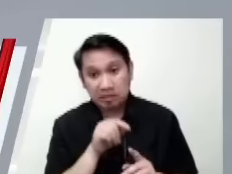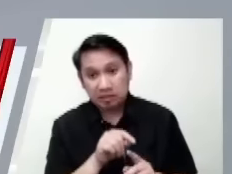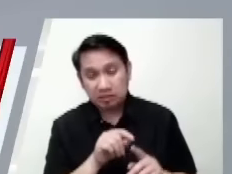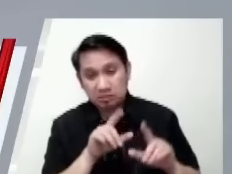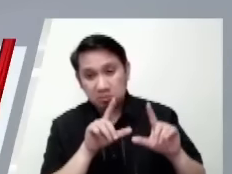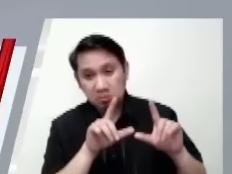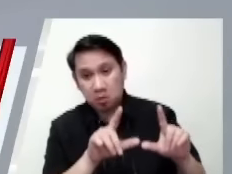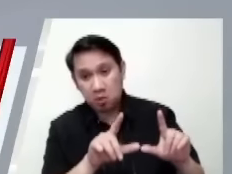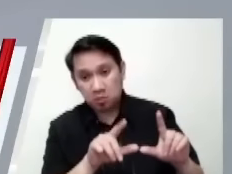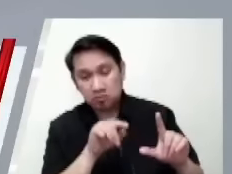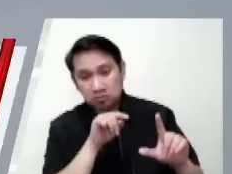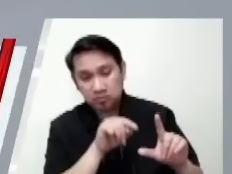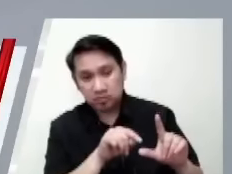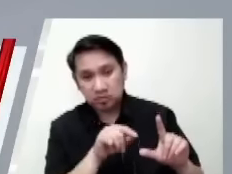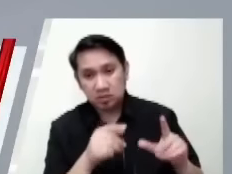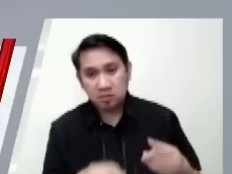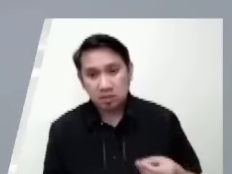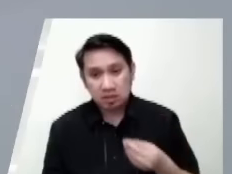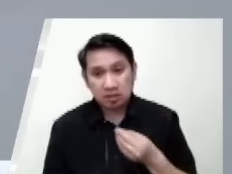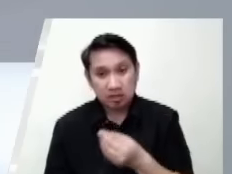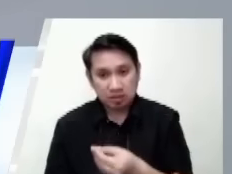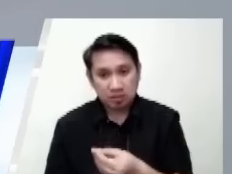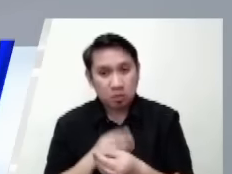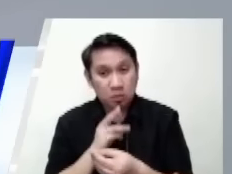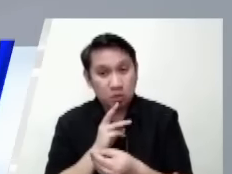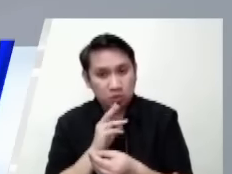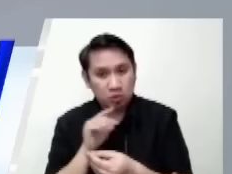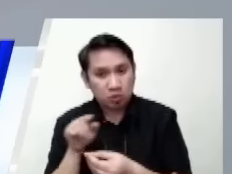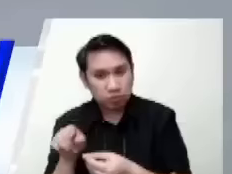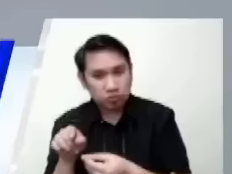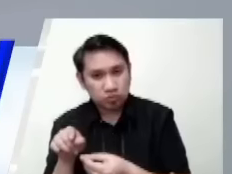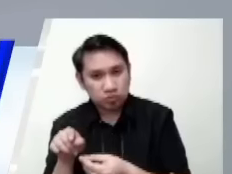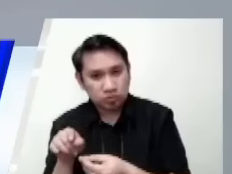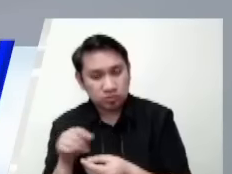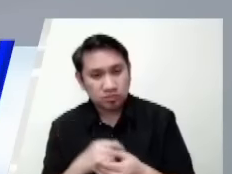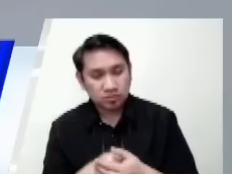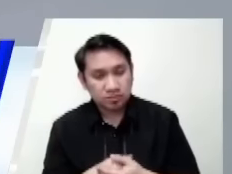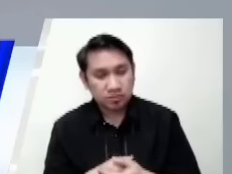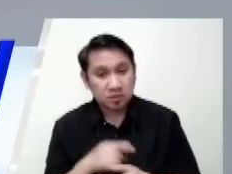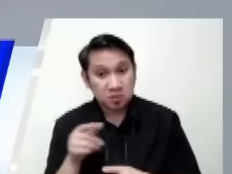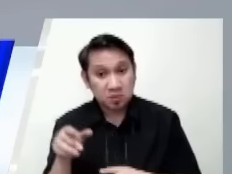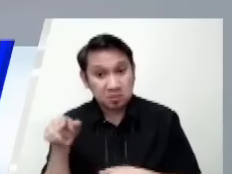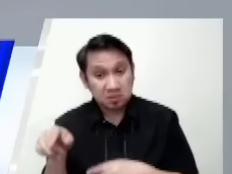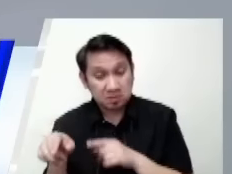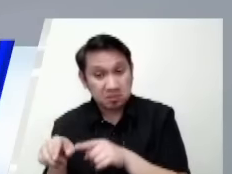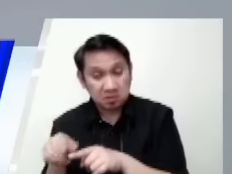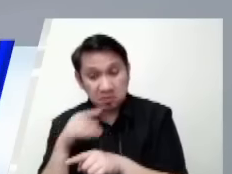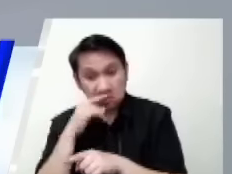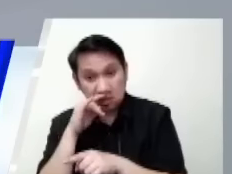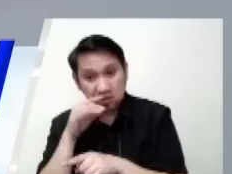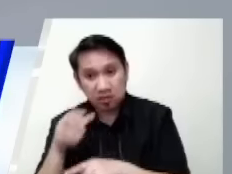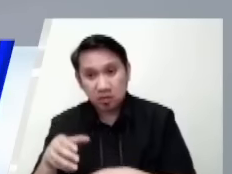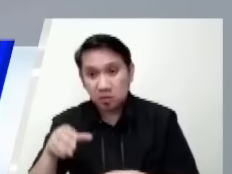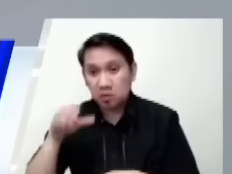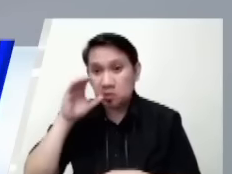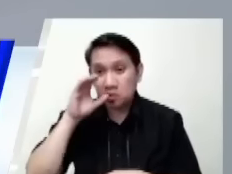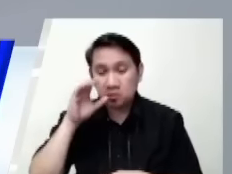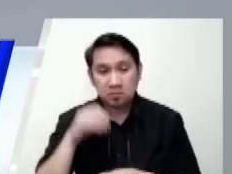ng tubig doon sa ating biktima na kung saan nung ininom nung bata, she was